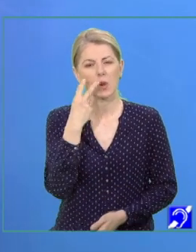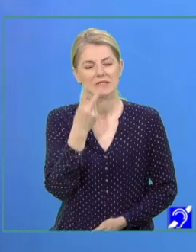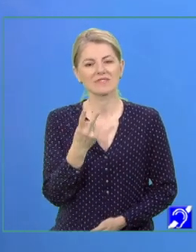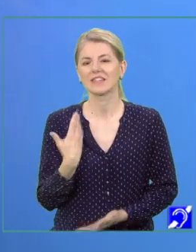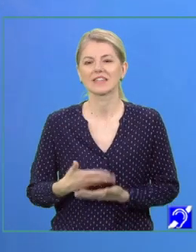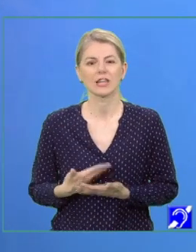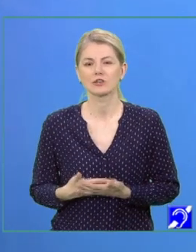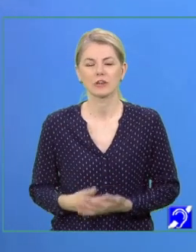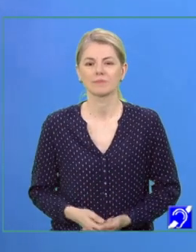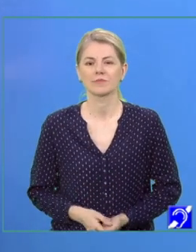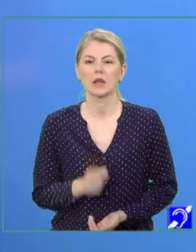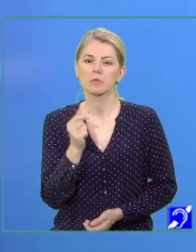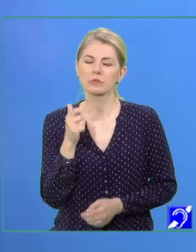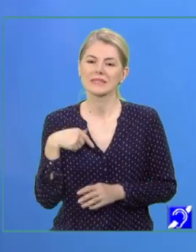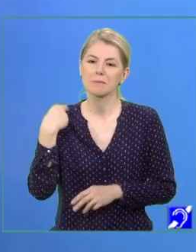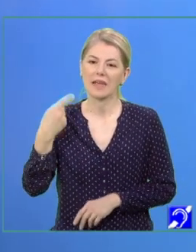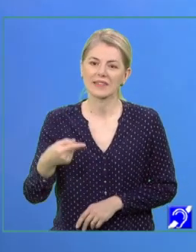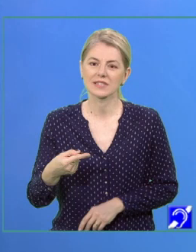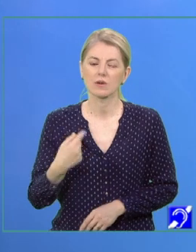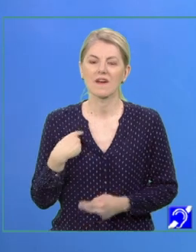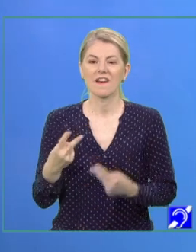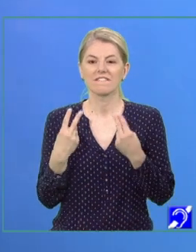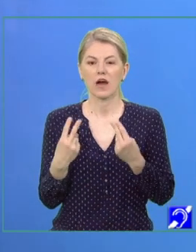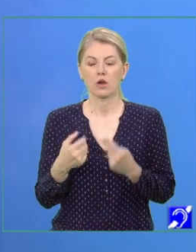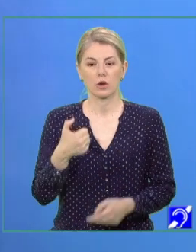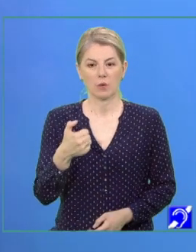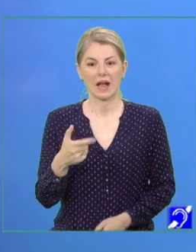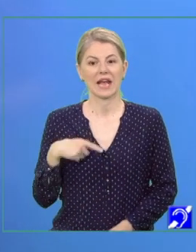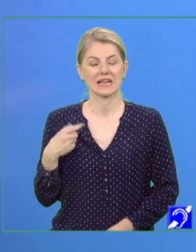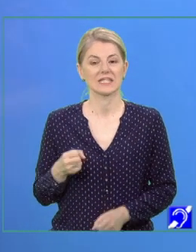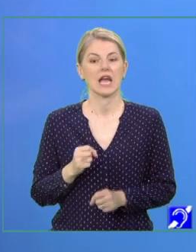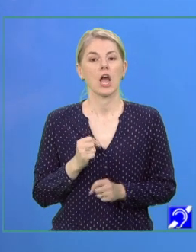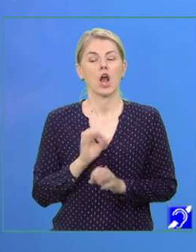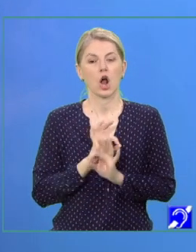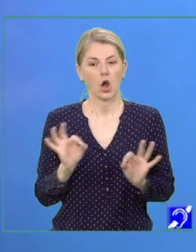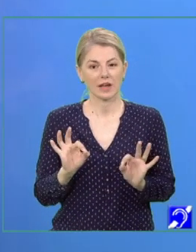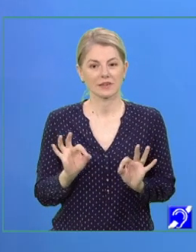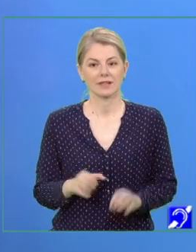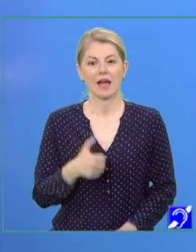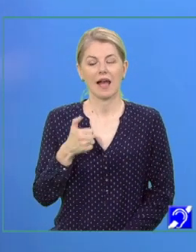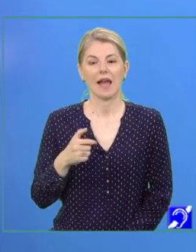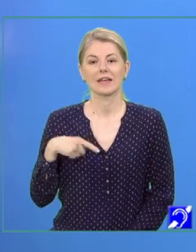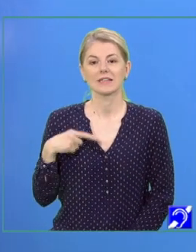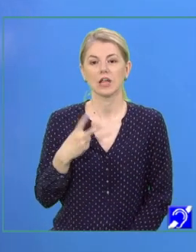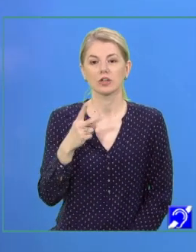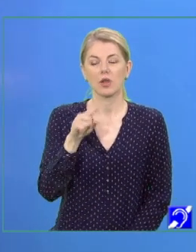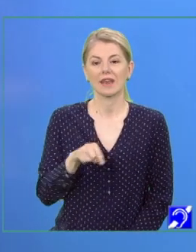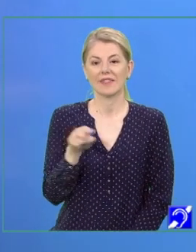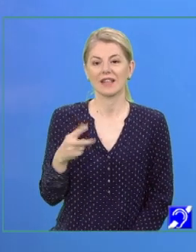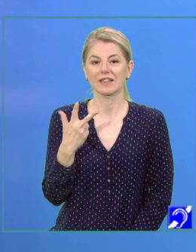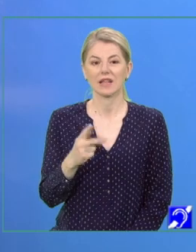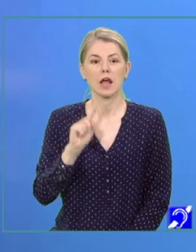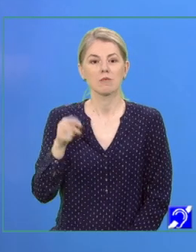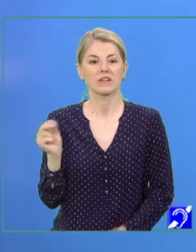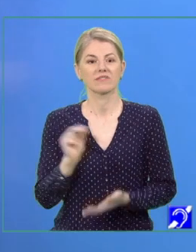de ce anume, puțin mai încolo, valoarea lui A care este corectă, acesta A care este 2 radical din 3, mai poate